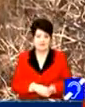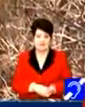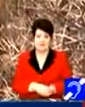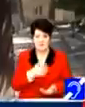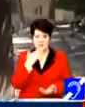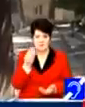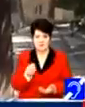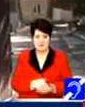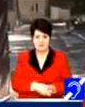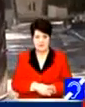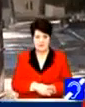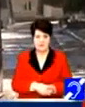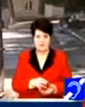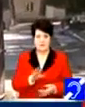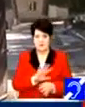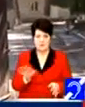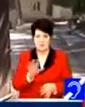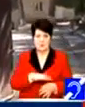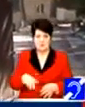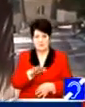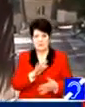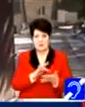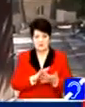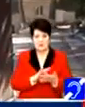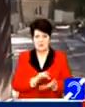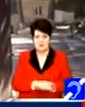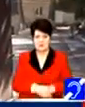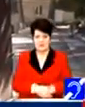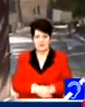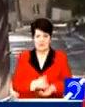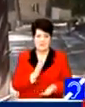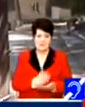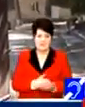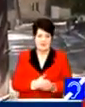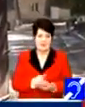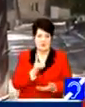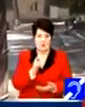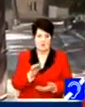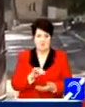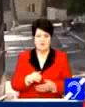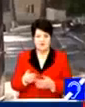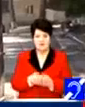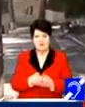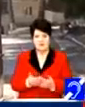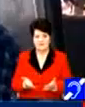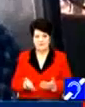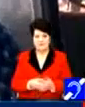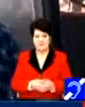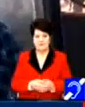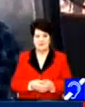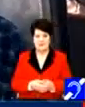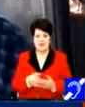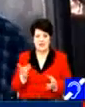Prea mulți bani. Nu e o zonă, să ziceți, turistică sau să fie cumva ca Iașul, cum e Copou sau cum e Păcurariu. Sau...